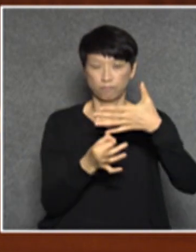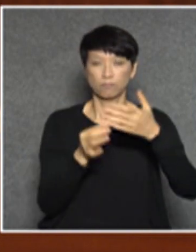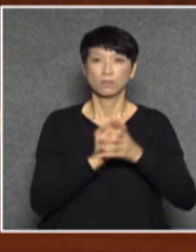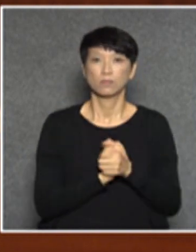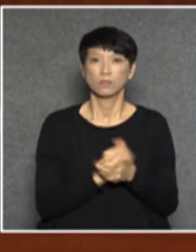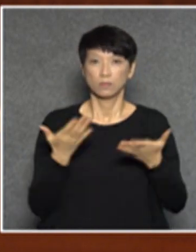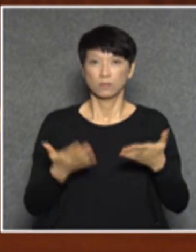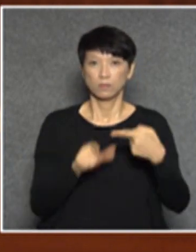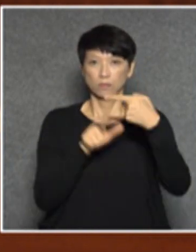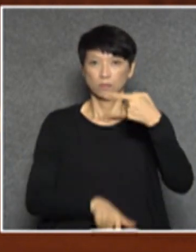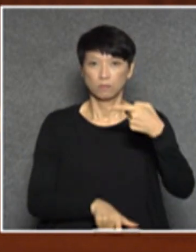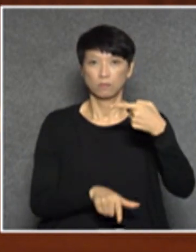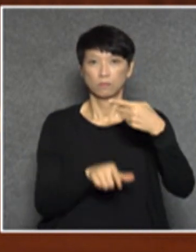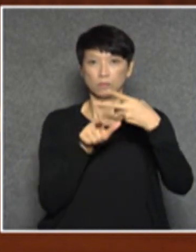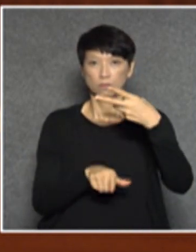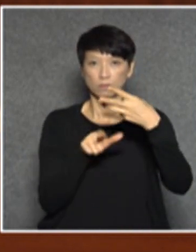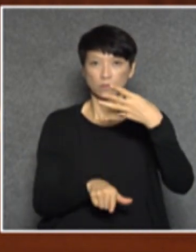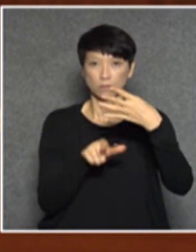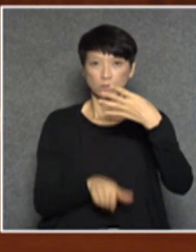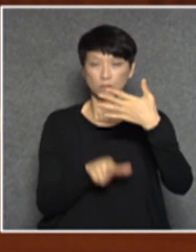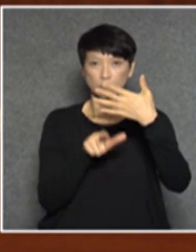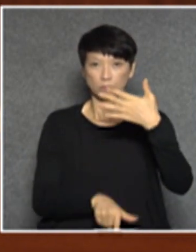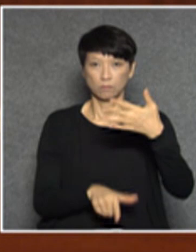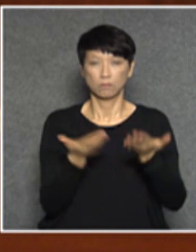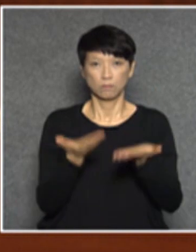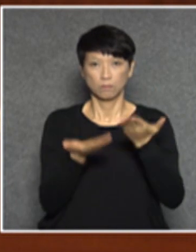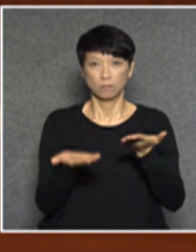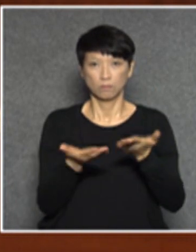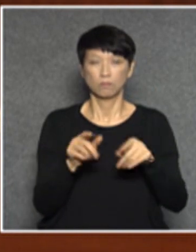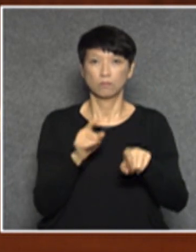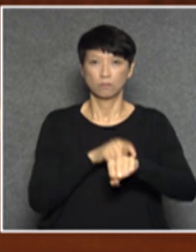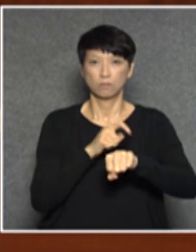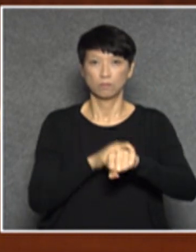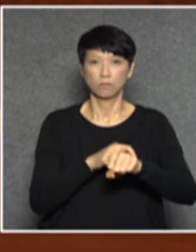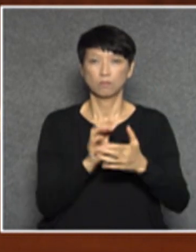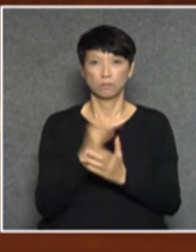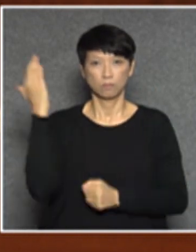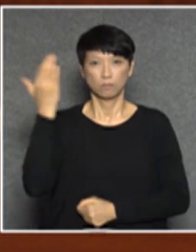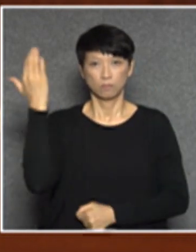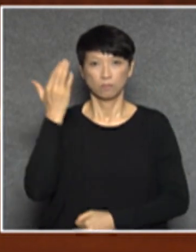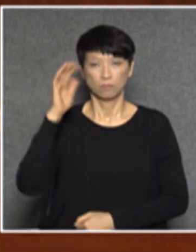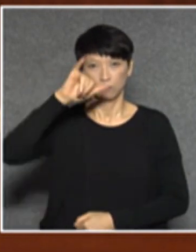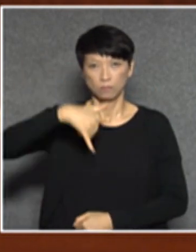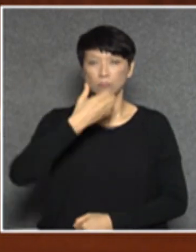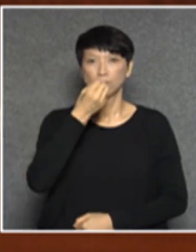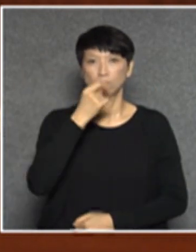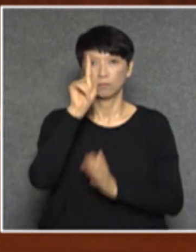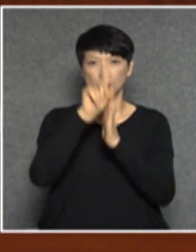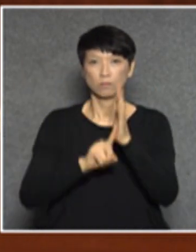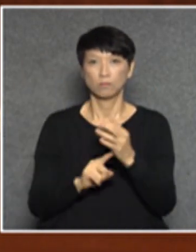今年1月至5月比較去年同期，訪港遊客的旅客人數下跌